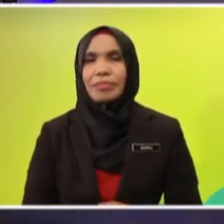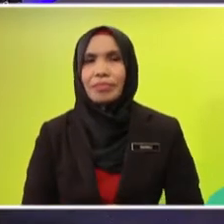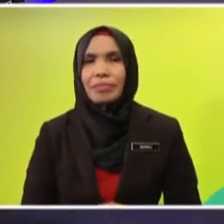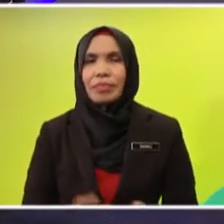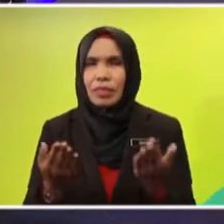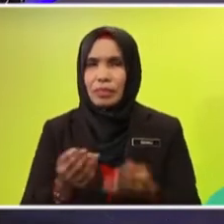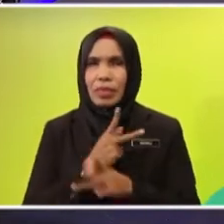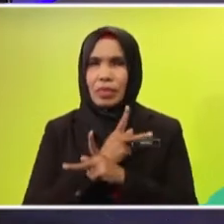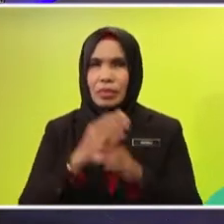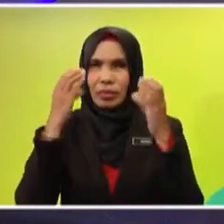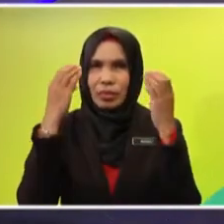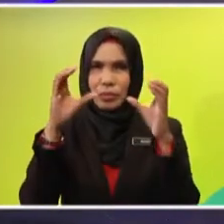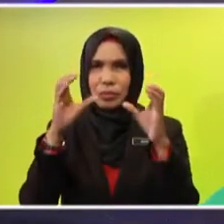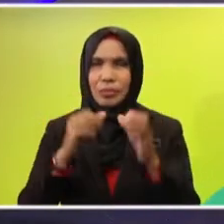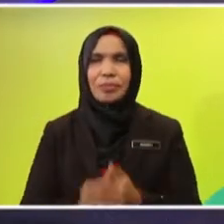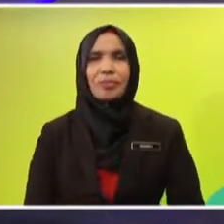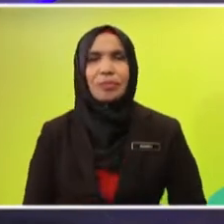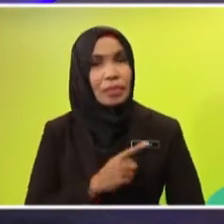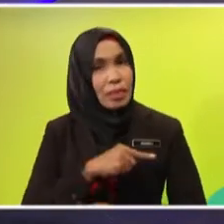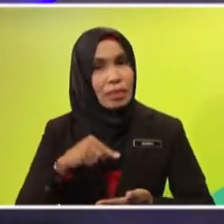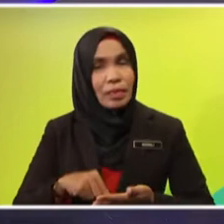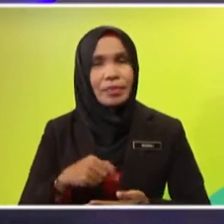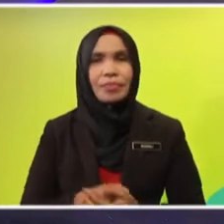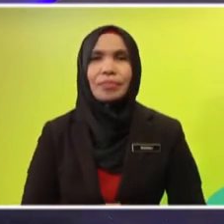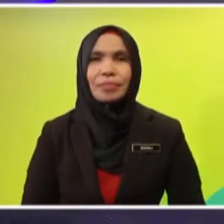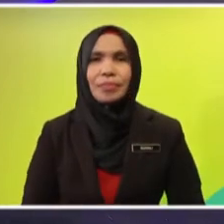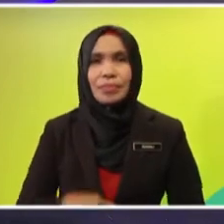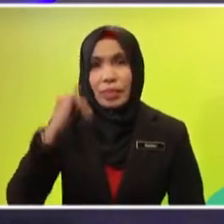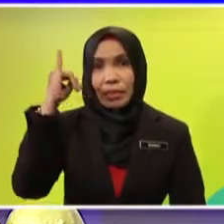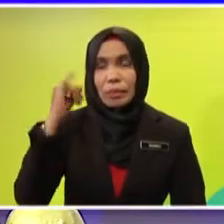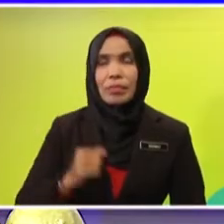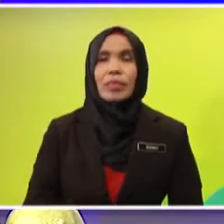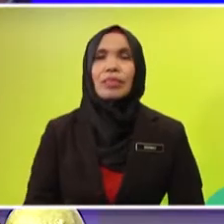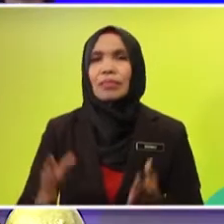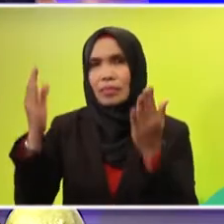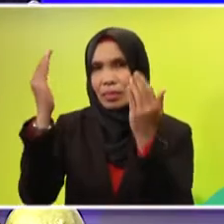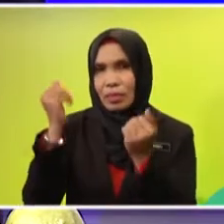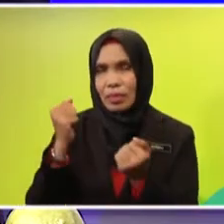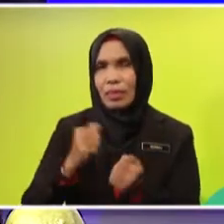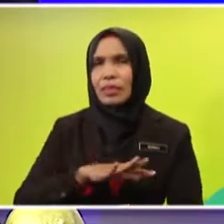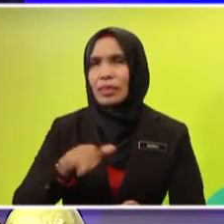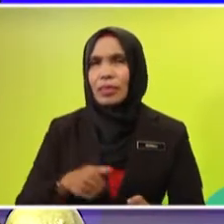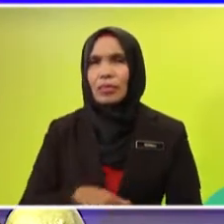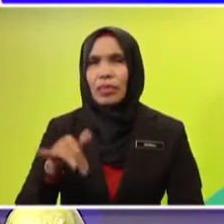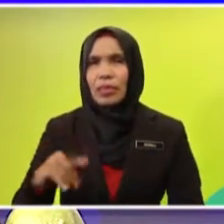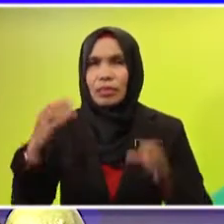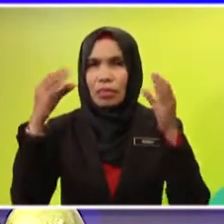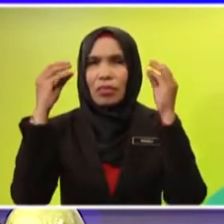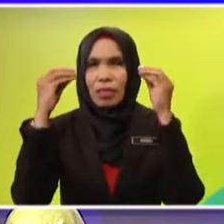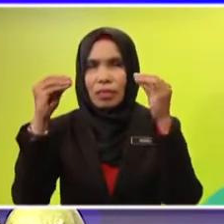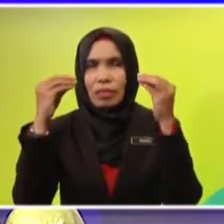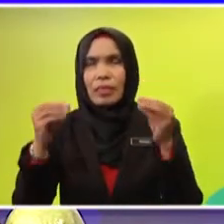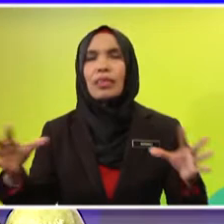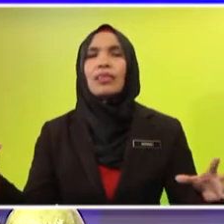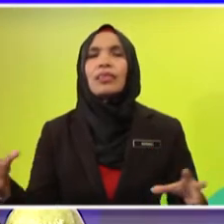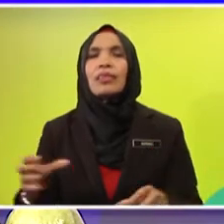terima kasih untuk segala perkongsian yang telah diberikan dari event harap semua yang coba aja kirim mendapat memberi satu